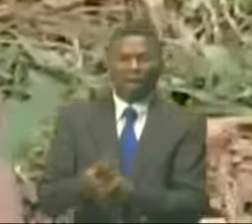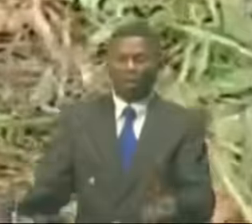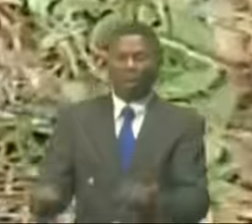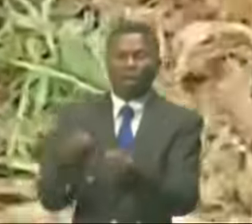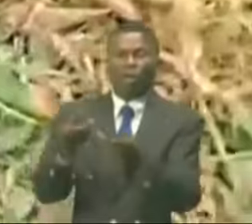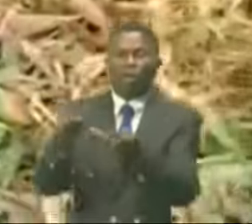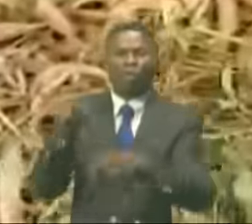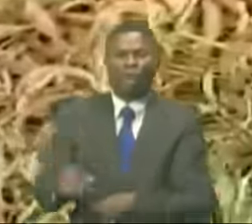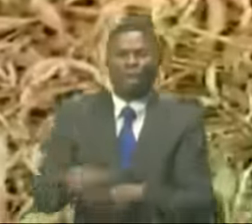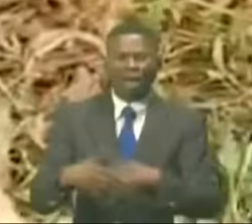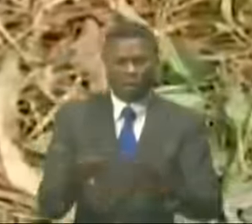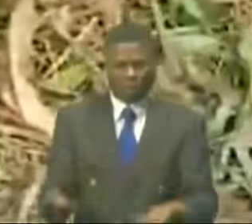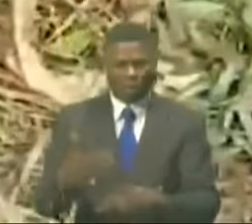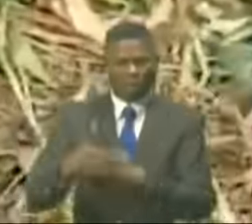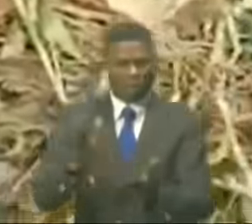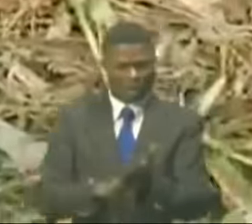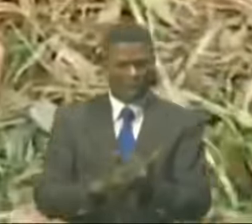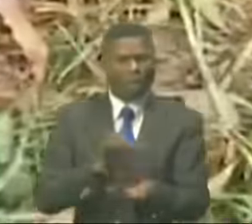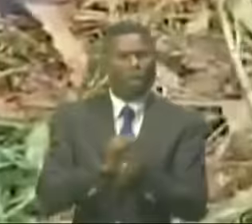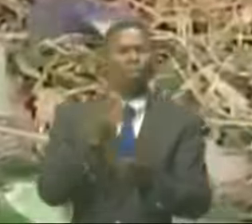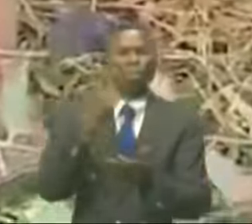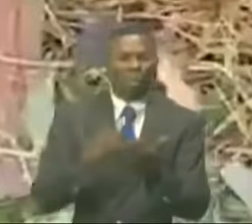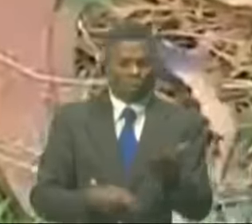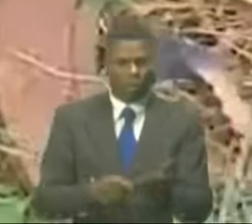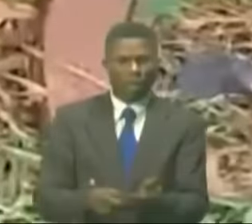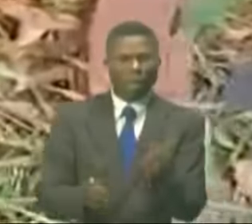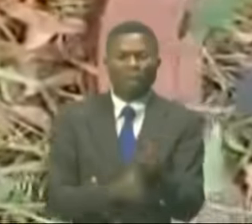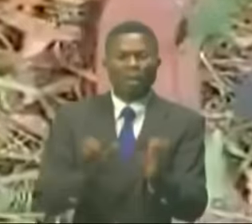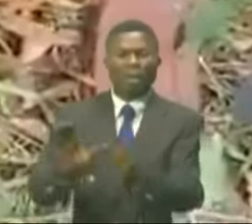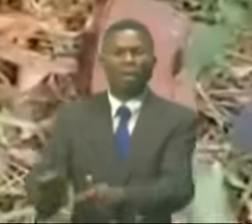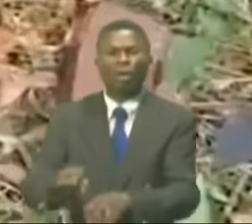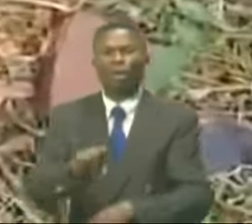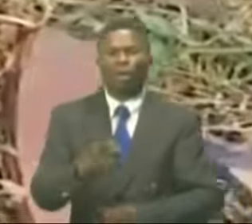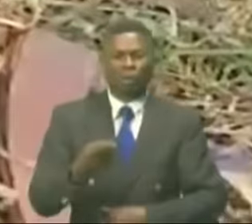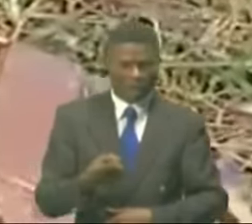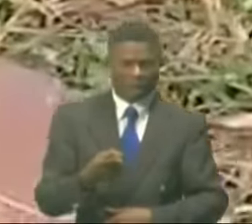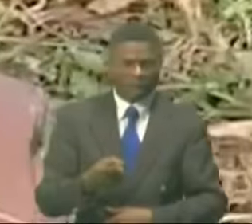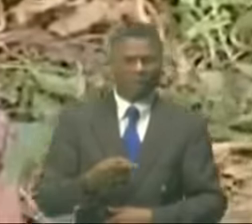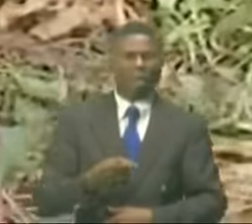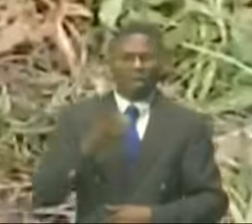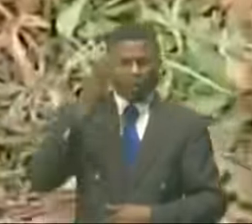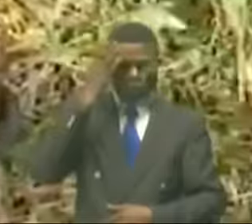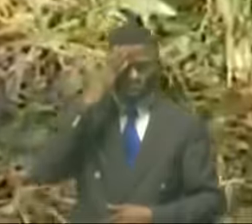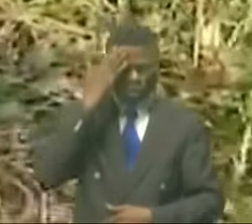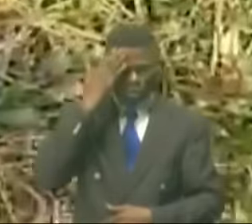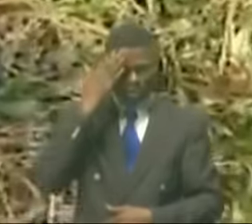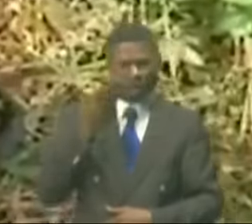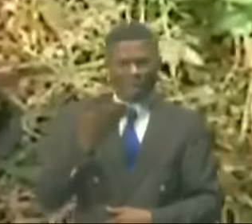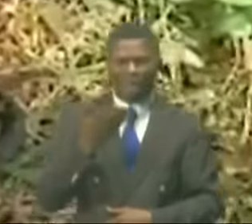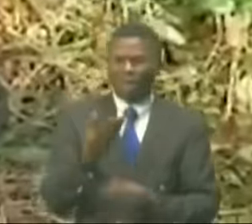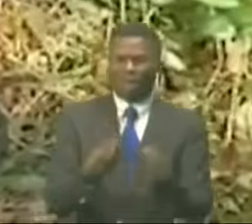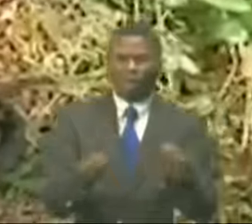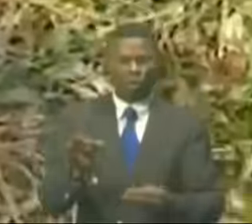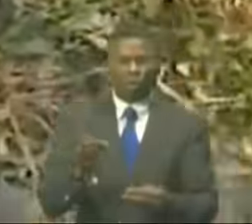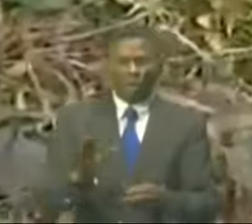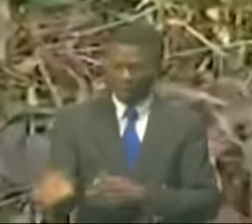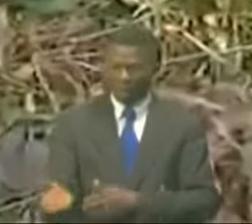lieu? Que s'est-il exactement passé et qui l'a déposé? Les questions restent sans réponse.